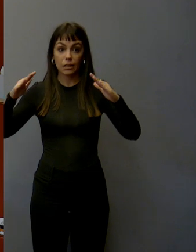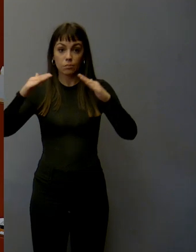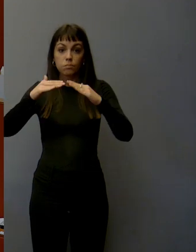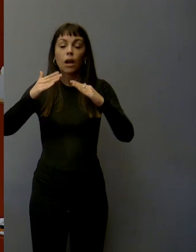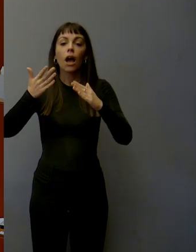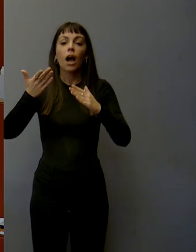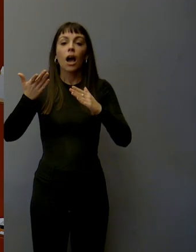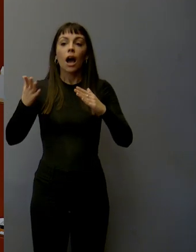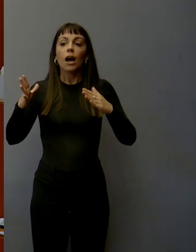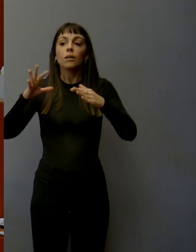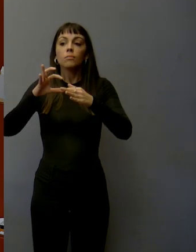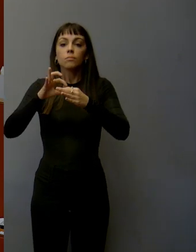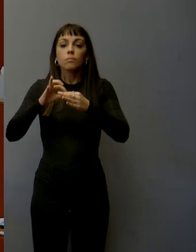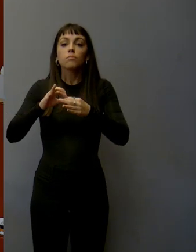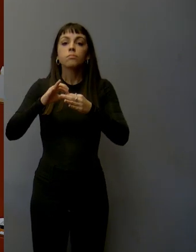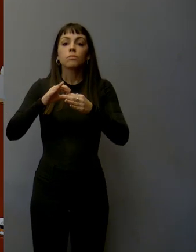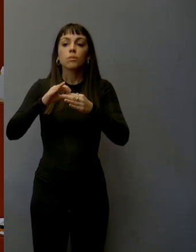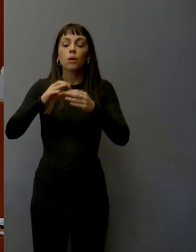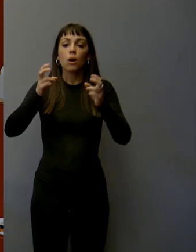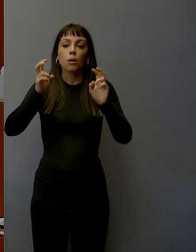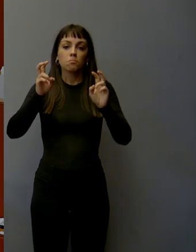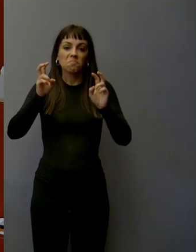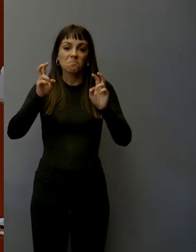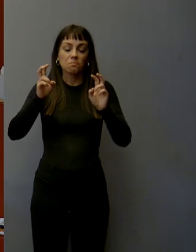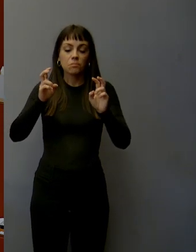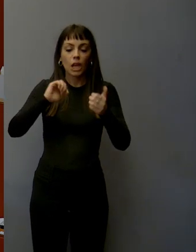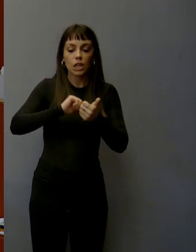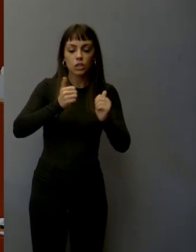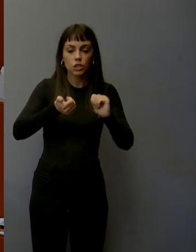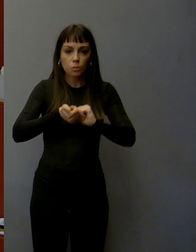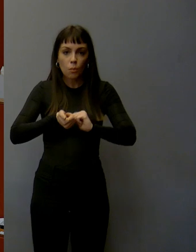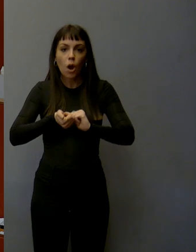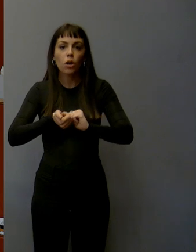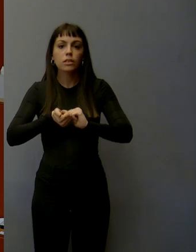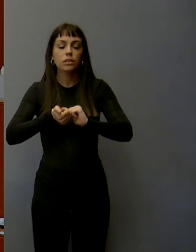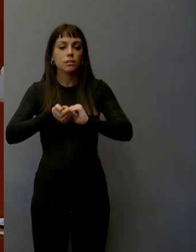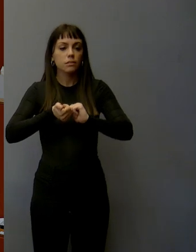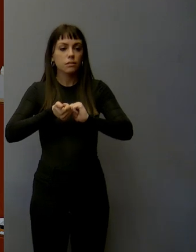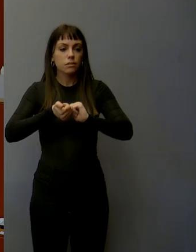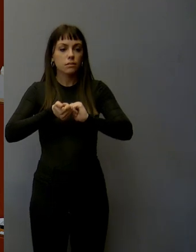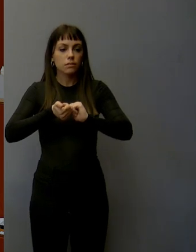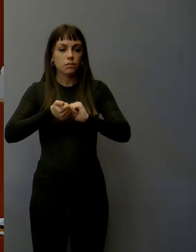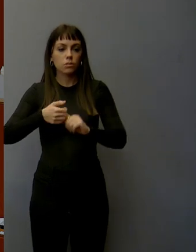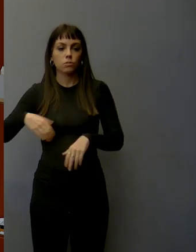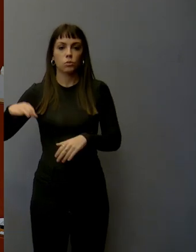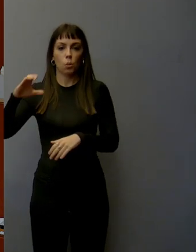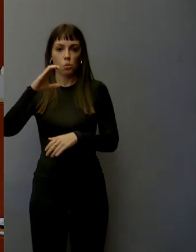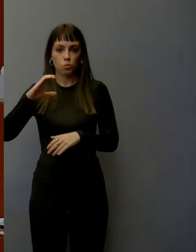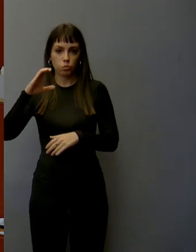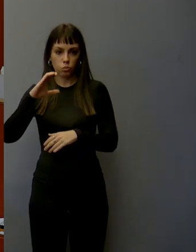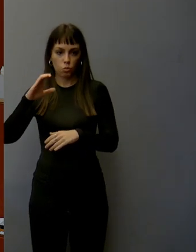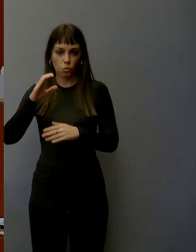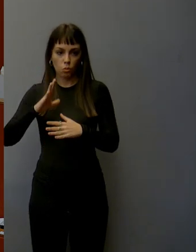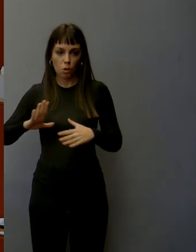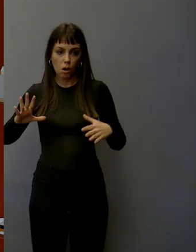turistico e quindi pertanto io chiedo visto anche che comunque le persone dopo la pandemia Sars COV 2 hanno sempre